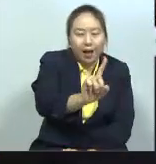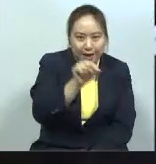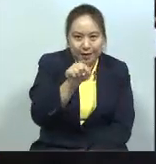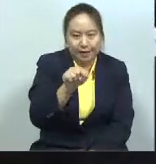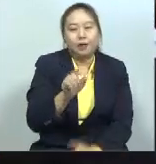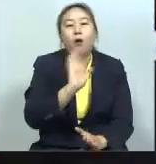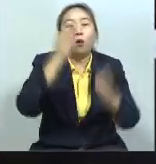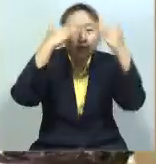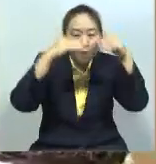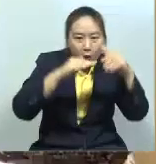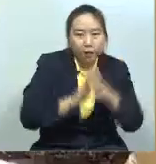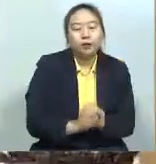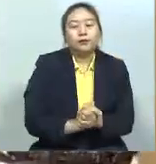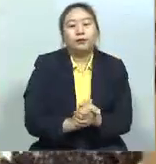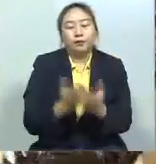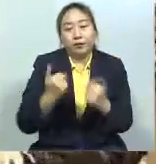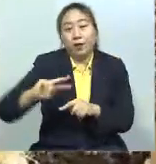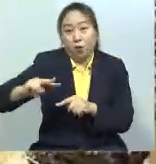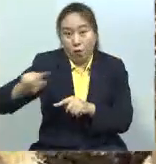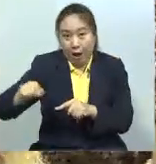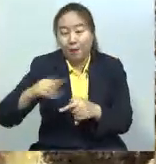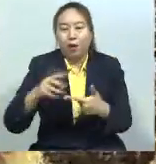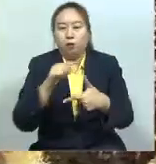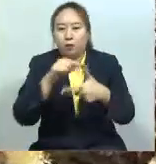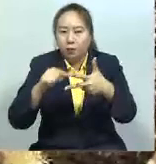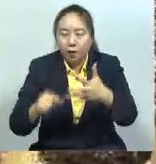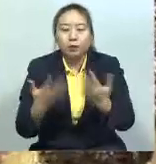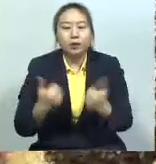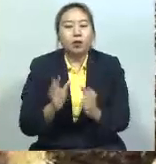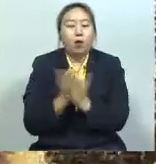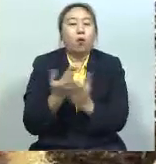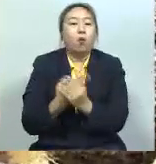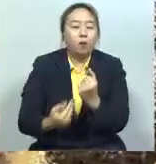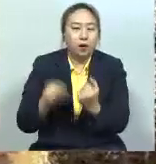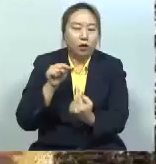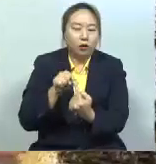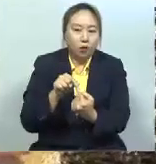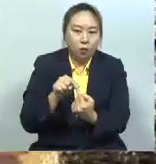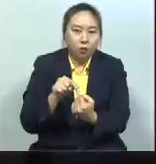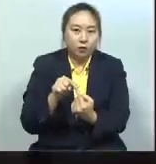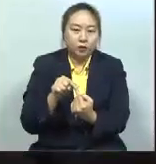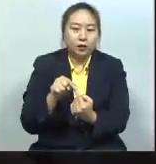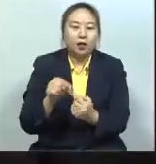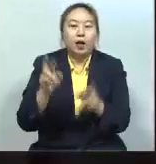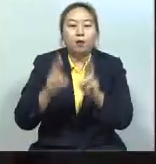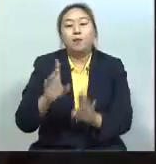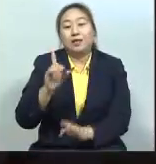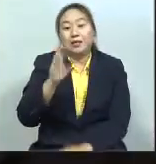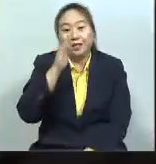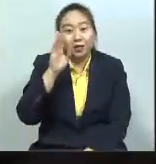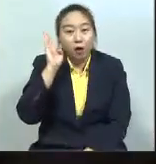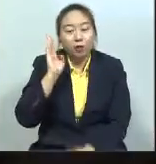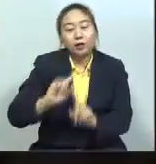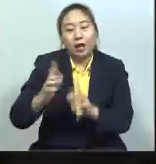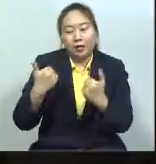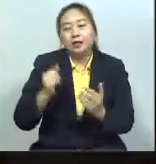ามือและ2ก็คือคู่มือการออกอากาศวิทยุผ่านระบบดิจิทัลนอกจากนี้นะคะยังเสนอ